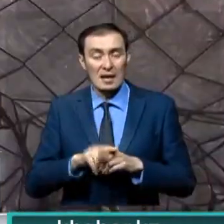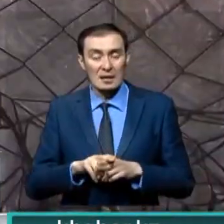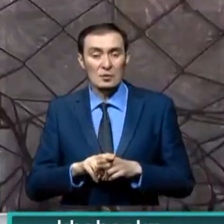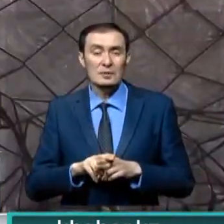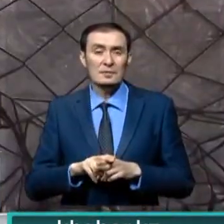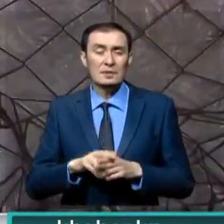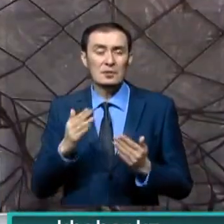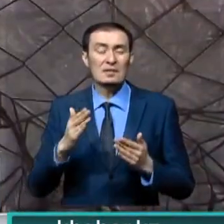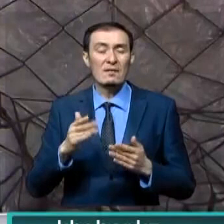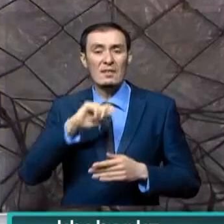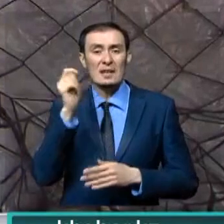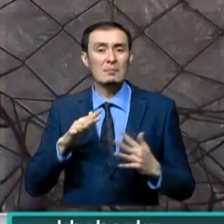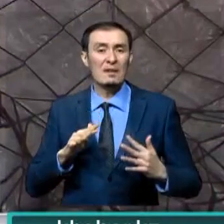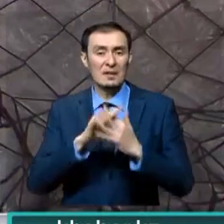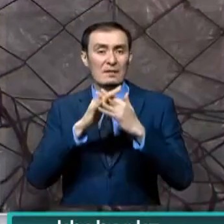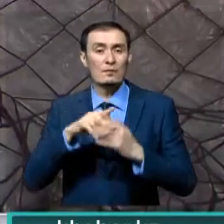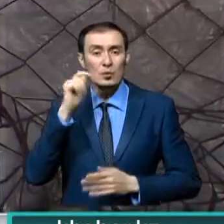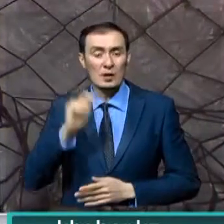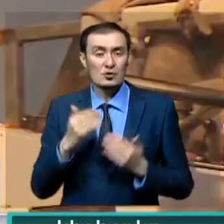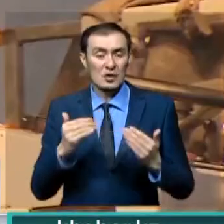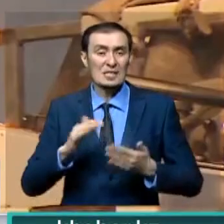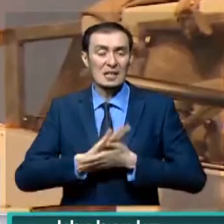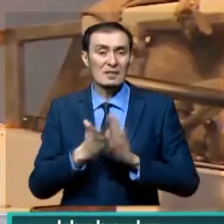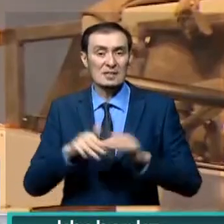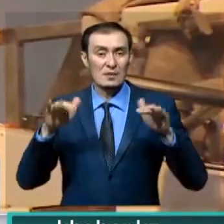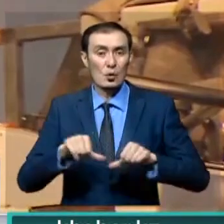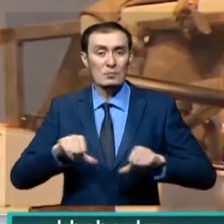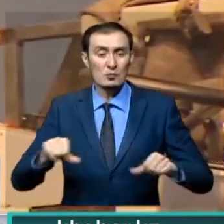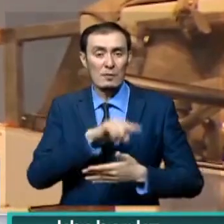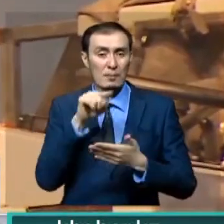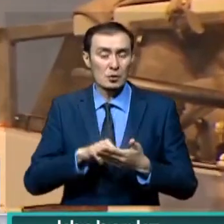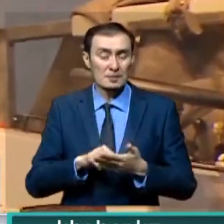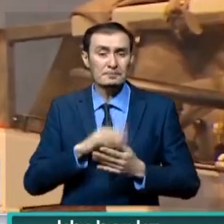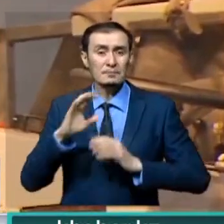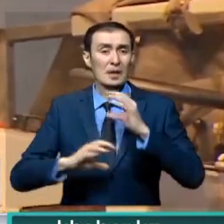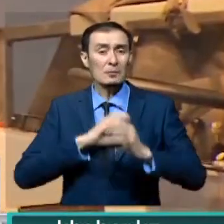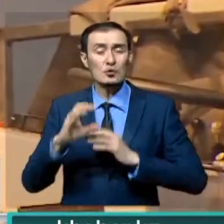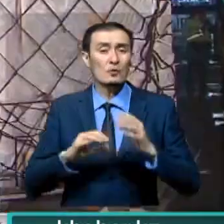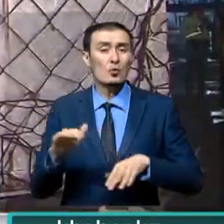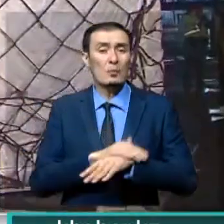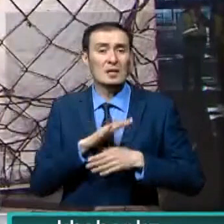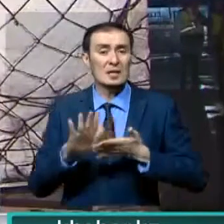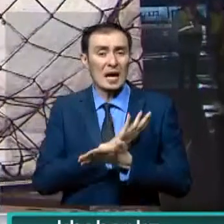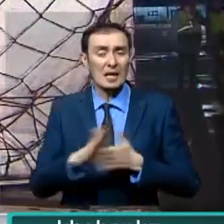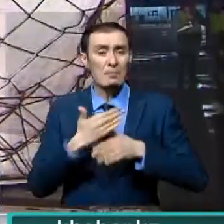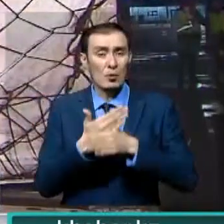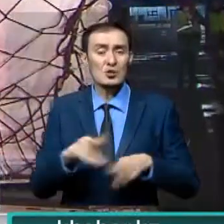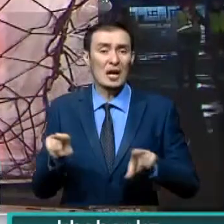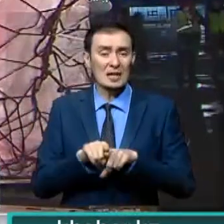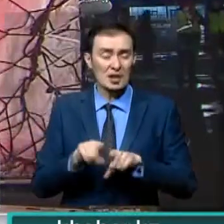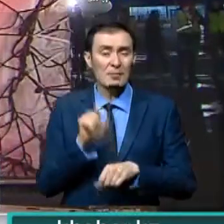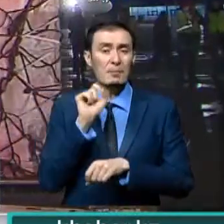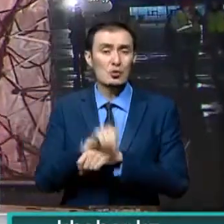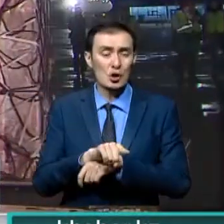направлены в охваченную военным конфликтом страну в соответствии с решением комиссии по вопросам международной гуманитарной помощи, а также по